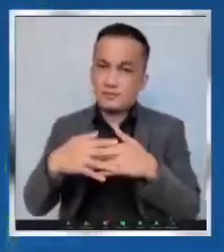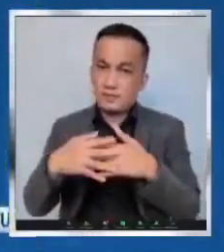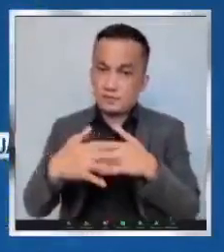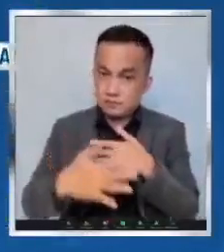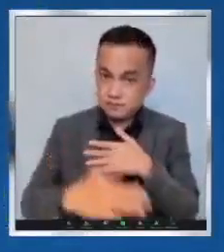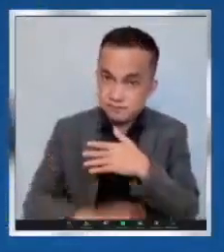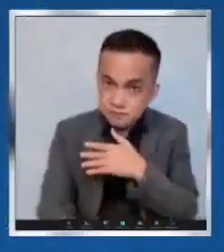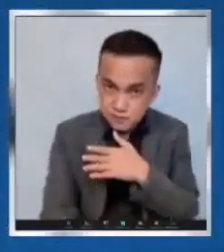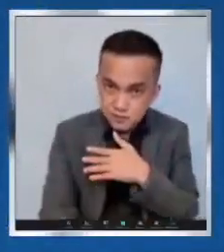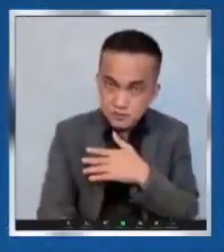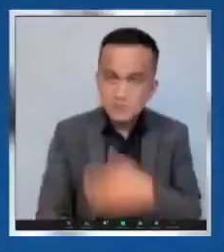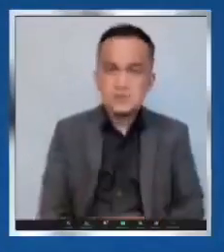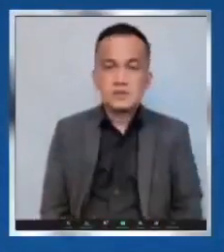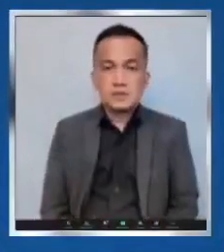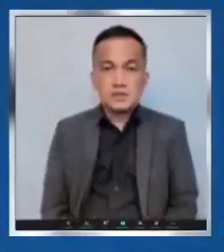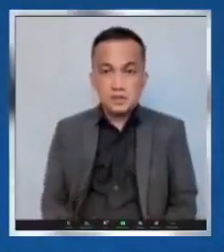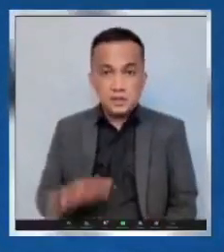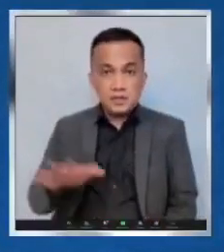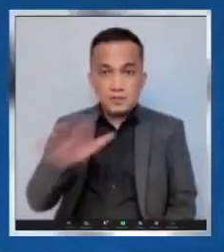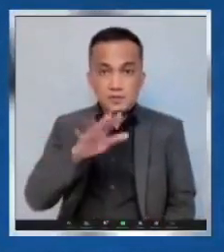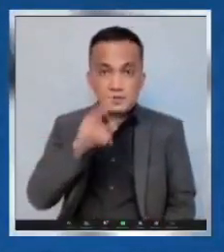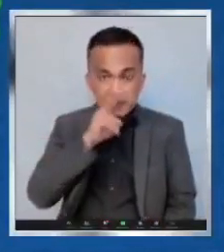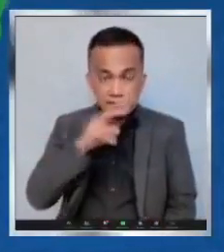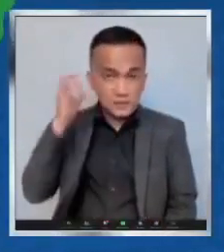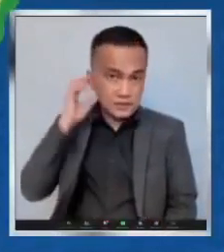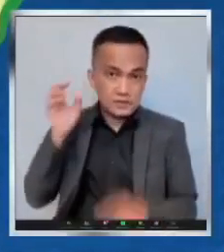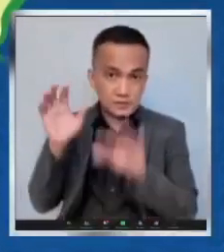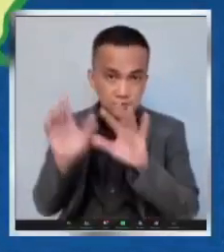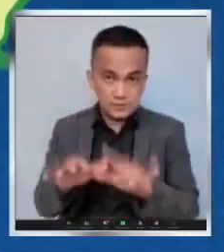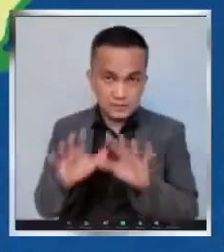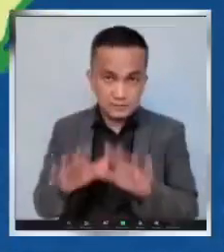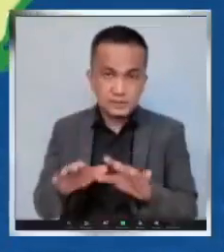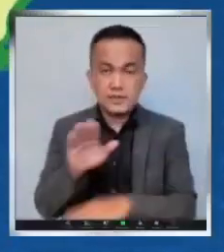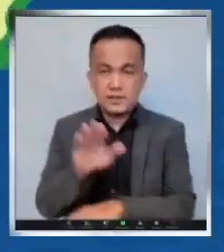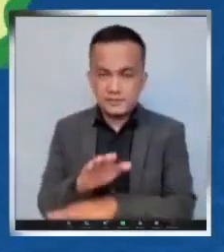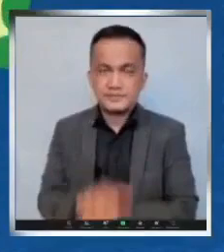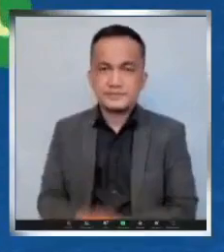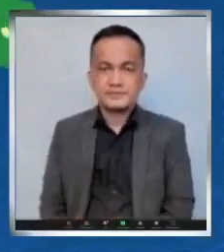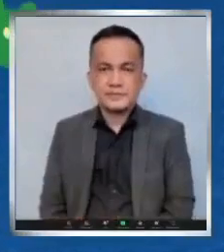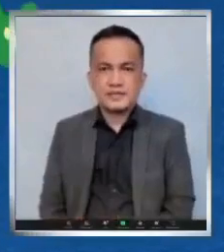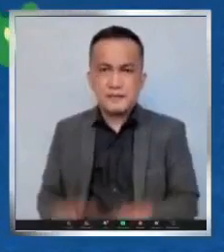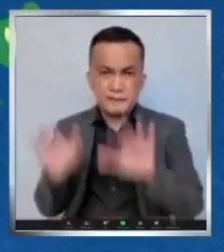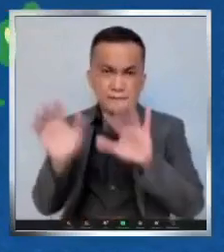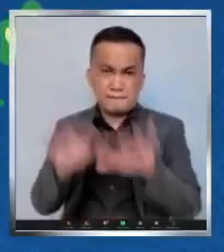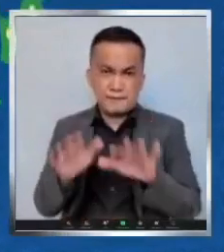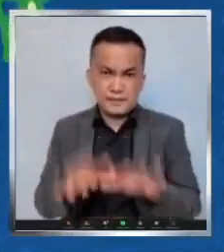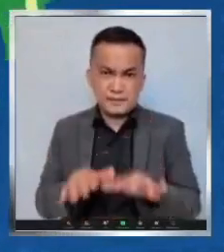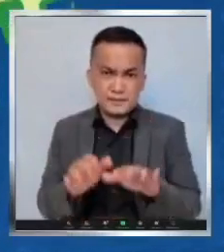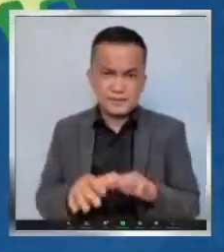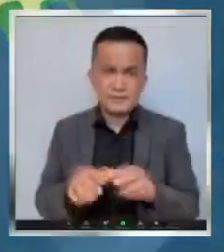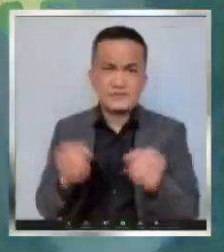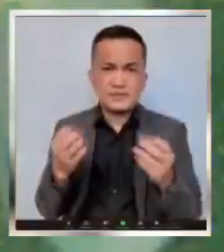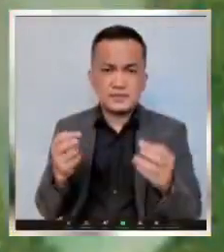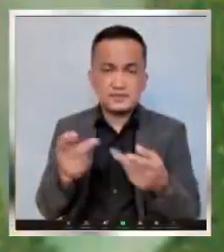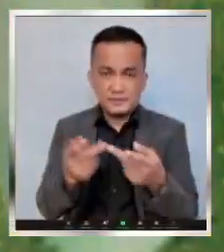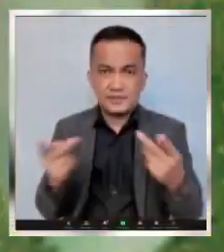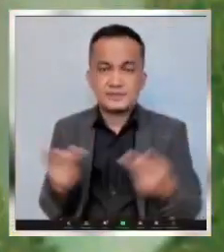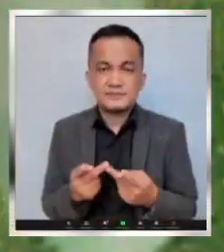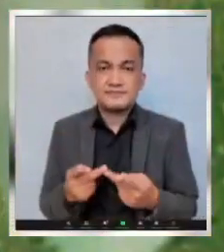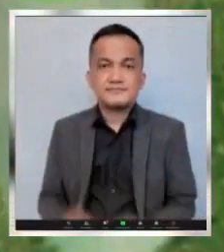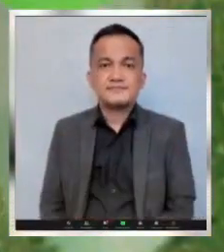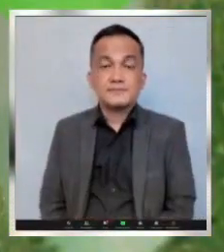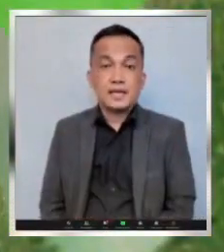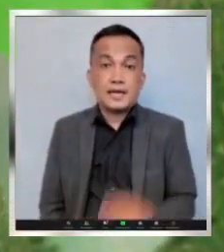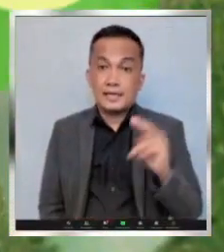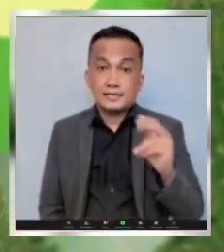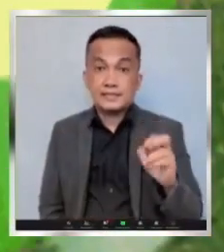halos buong Visayas at Mindanao, lalo na po sa hapon. May heavy to intense rains sa maraming lugar. Sa Metro Manila, may